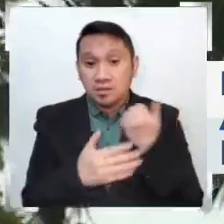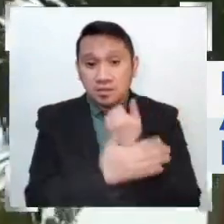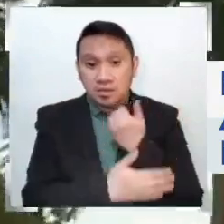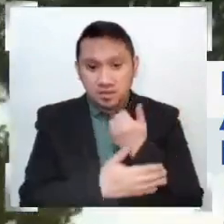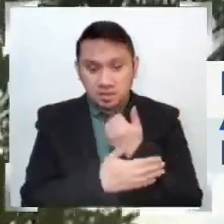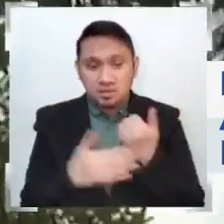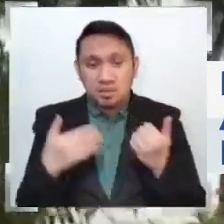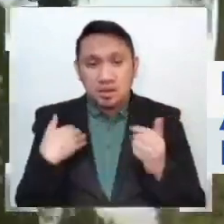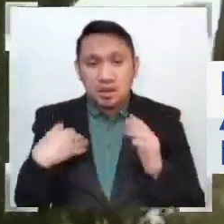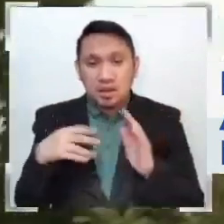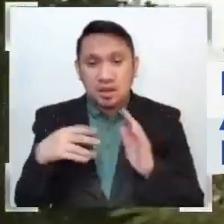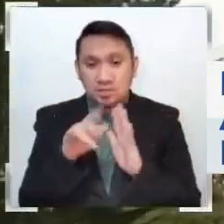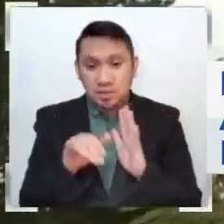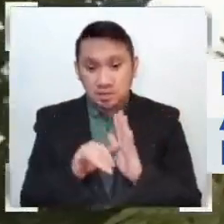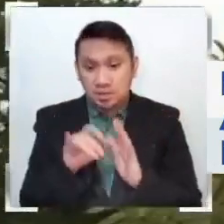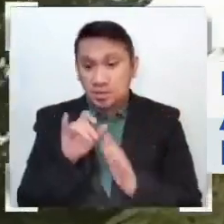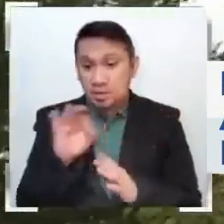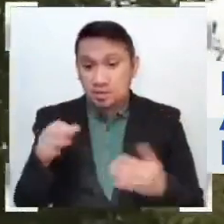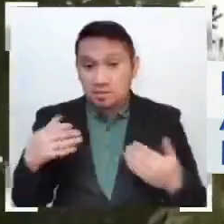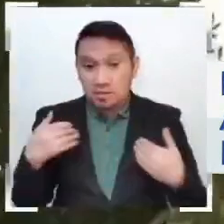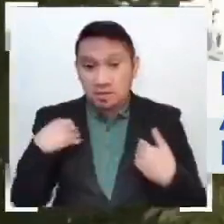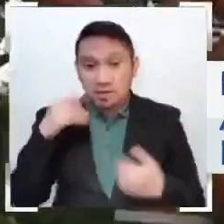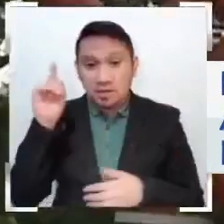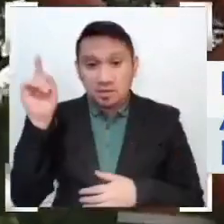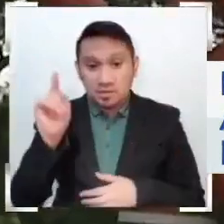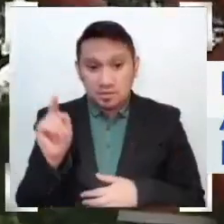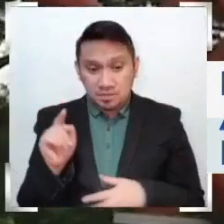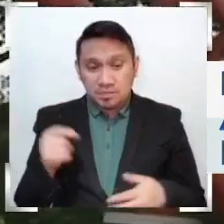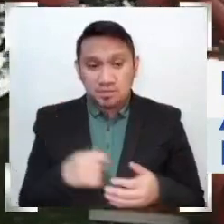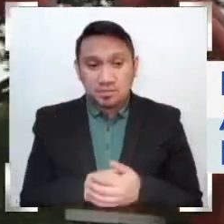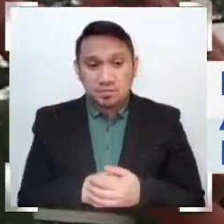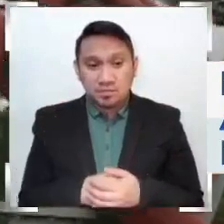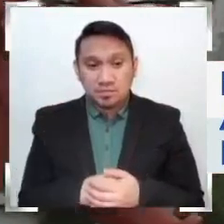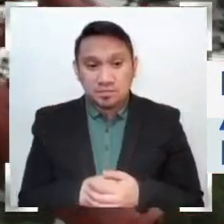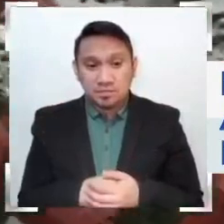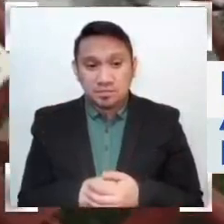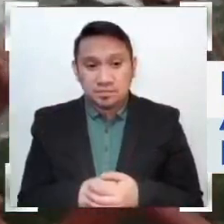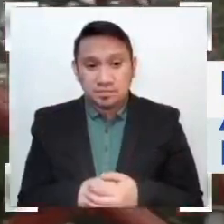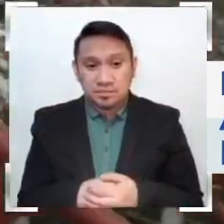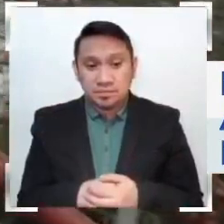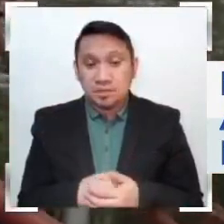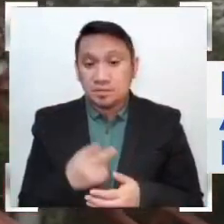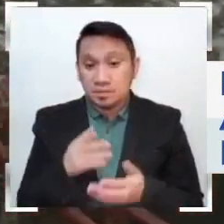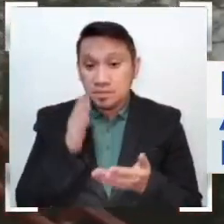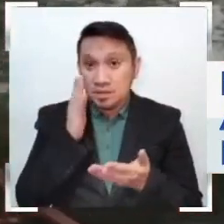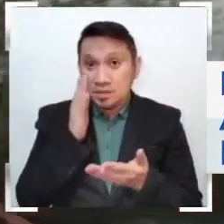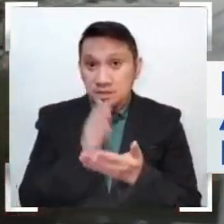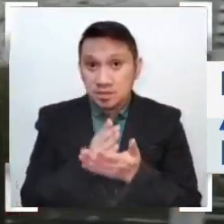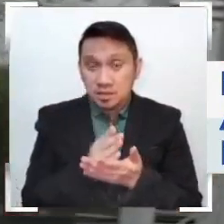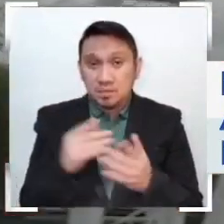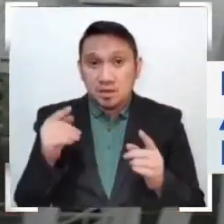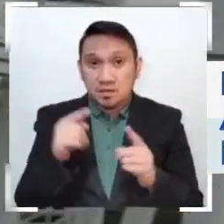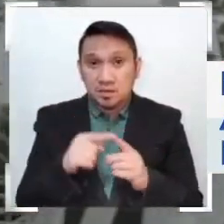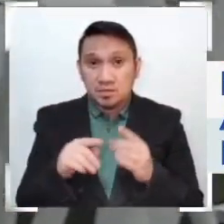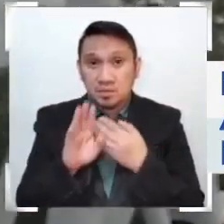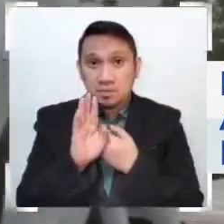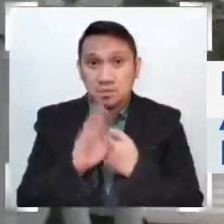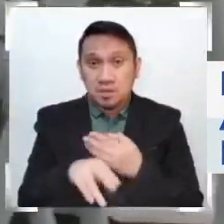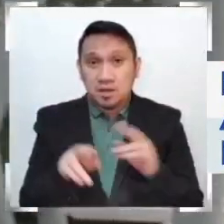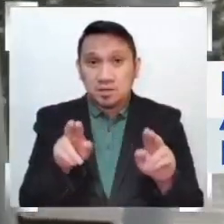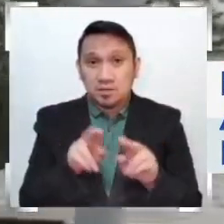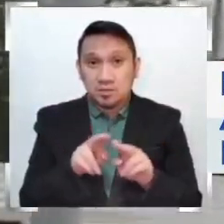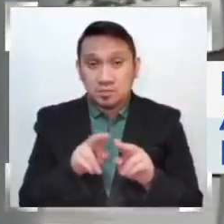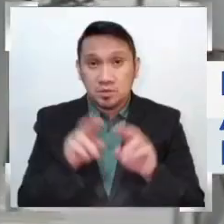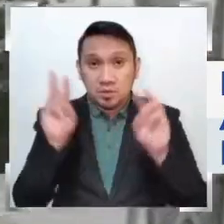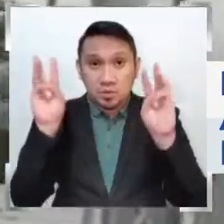ng thunderstorm o lightning strikes. Ang mga outdoor rides, ititigil ang operasyon hanggang bumalik sa normal ang weather